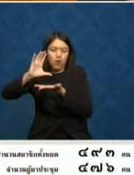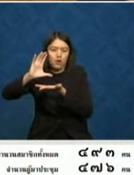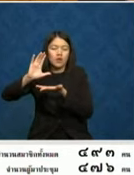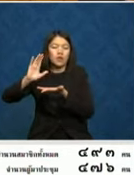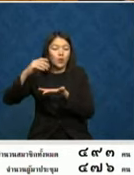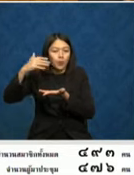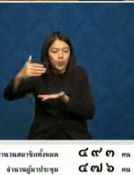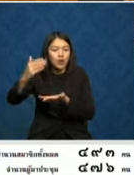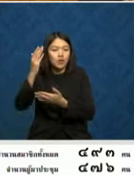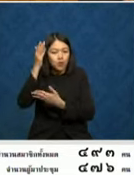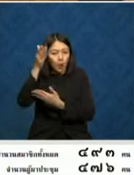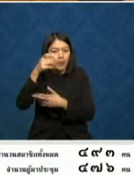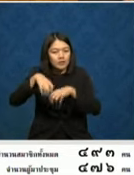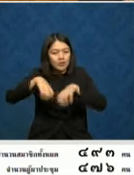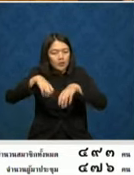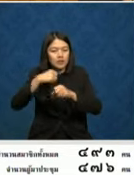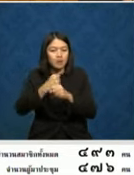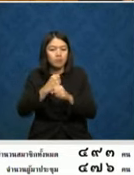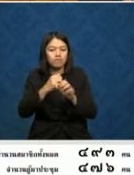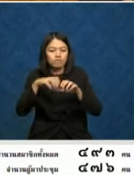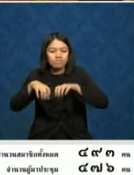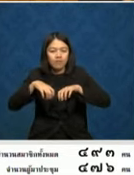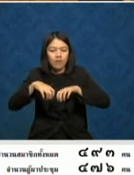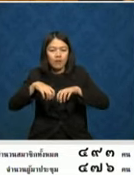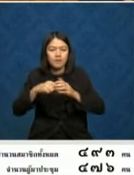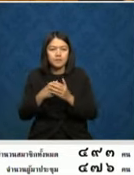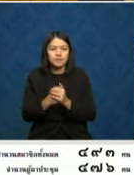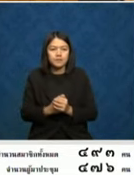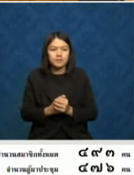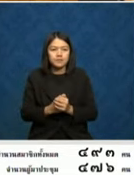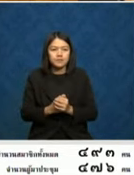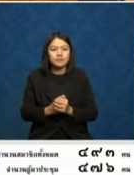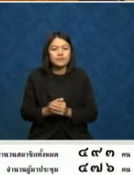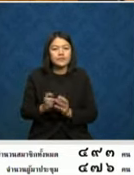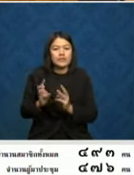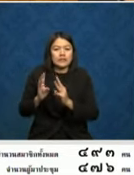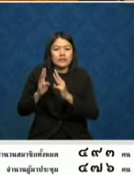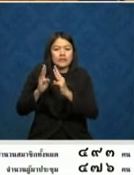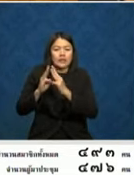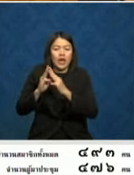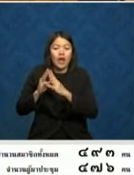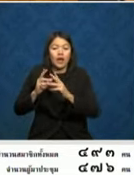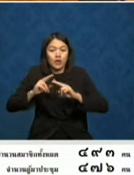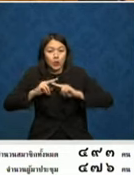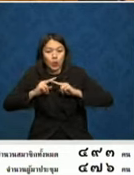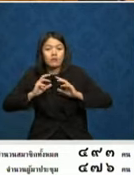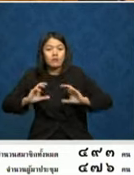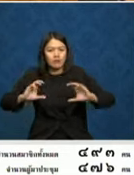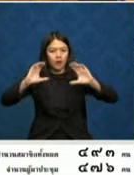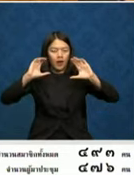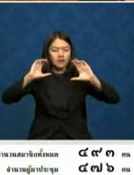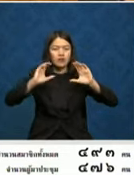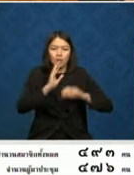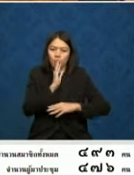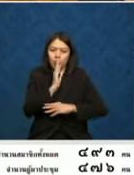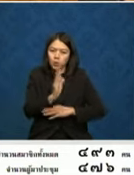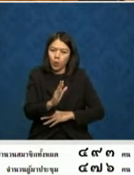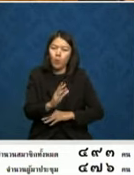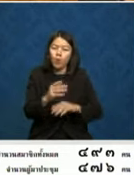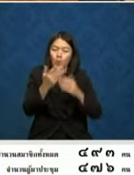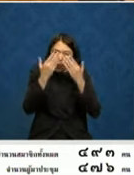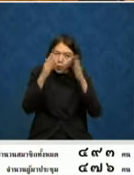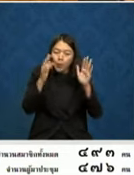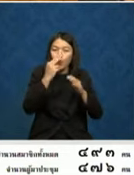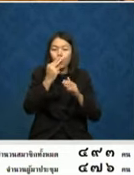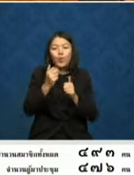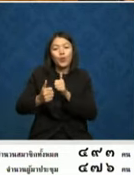สุดท้ายกระบวนการเข้าสู่สัญญากับภาครัฐของภาคเอกชนอย่างเป็นธรรมอย่างโปร่งใสเนี่ยก็จะสามาร